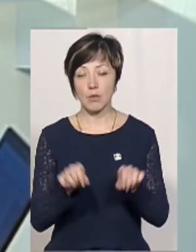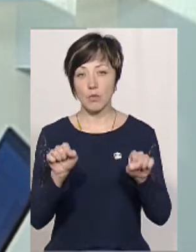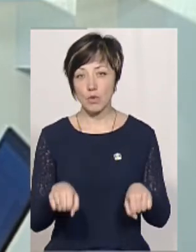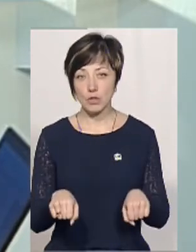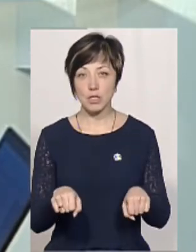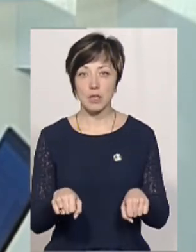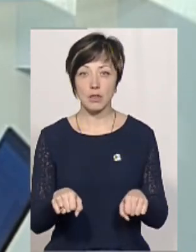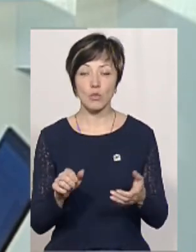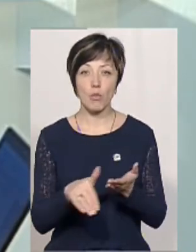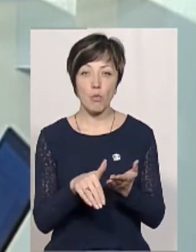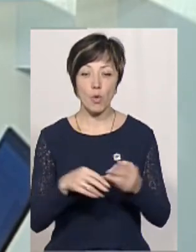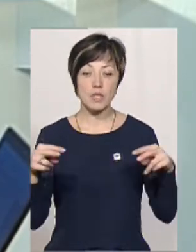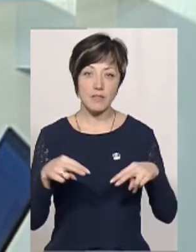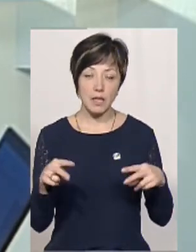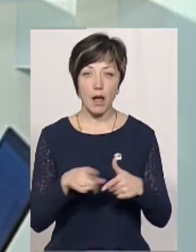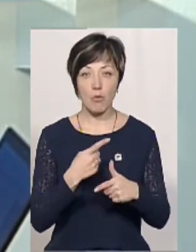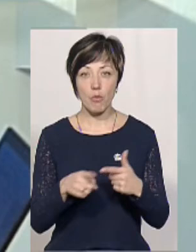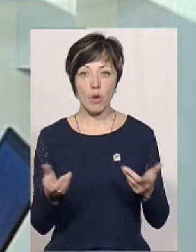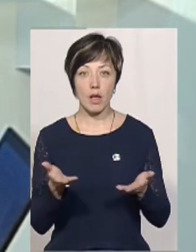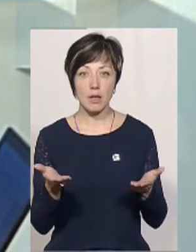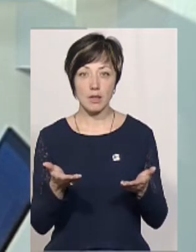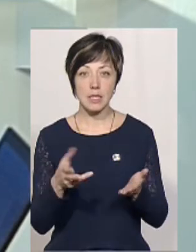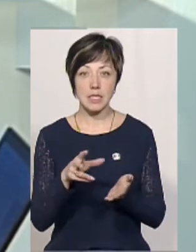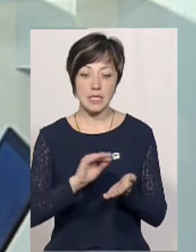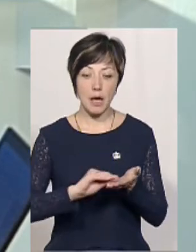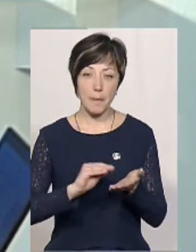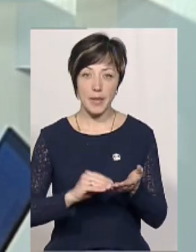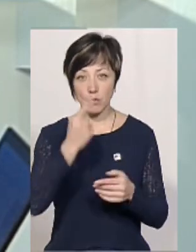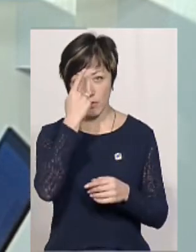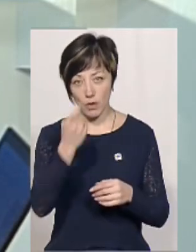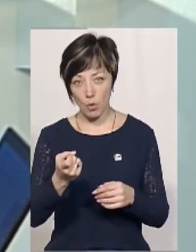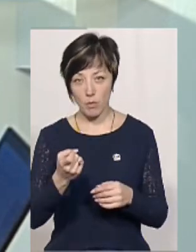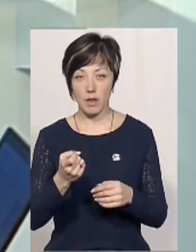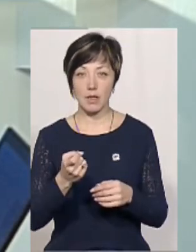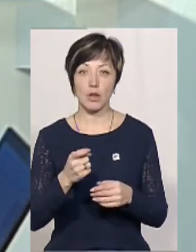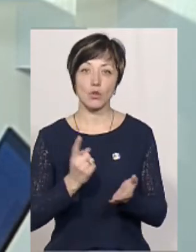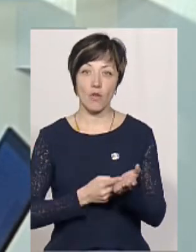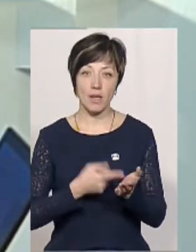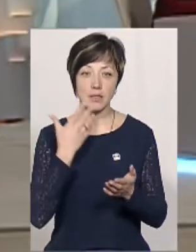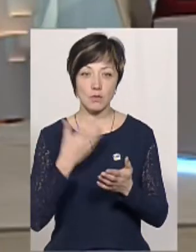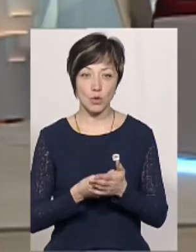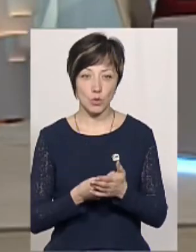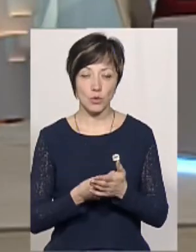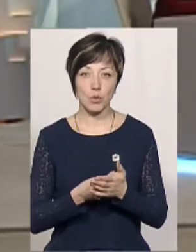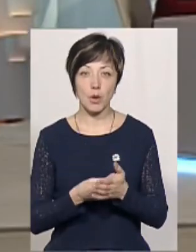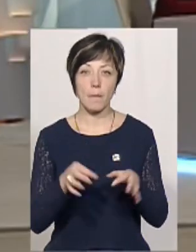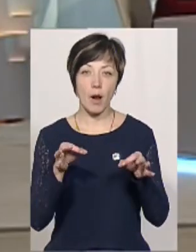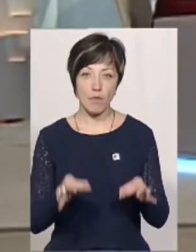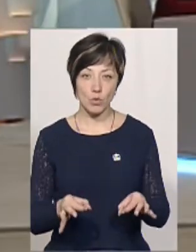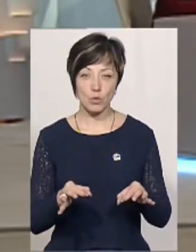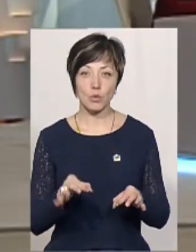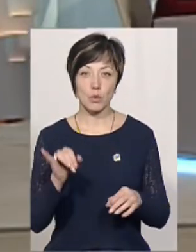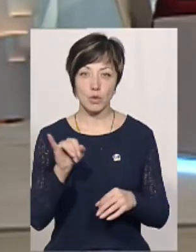можна якось саме за допомогою свідків або, можливо, якихось записок чи повідомлень довести свою якраз правоту